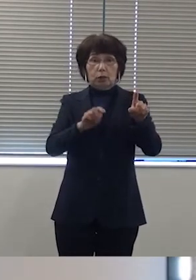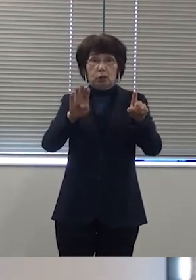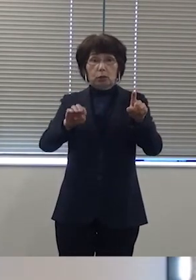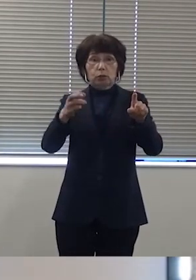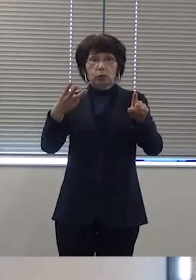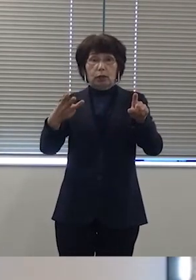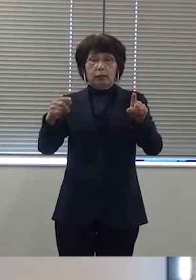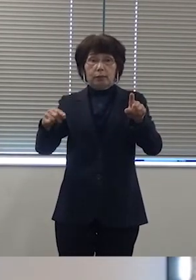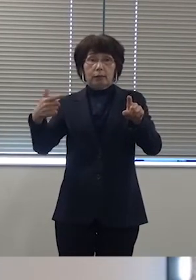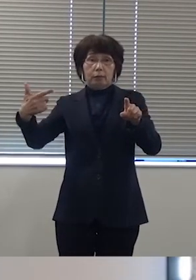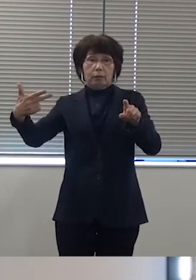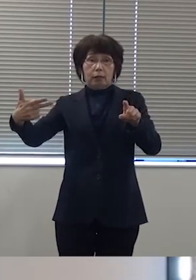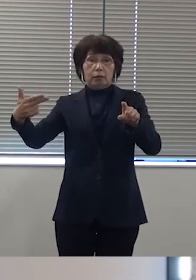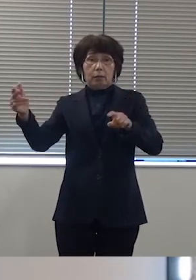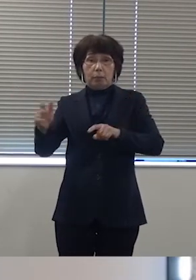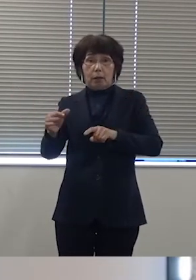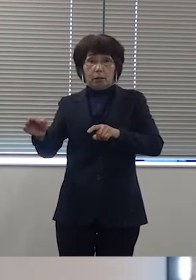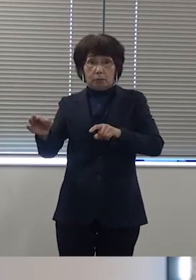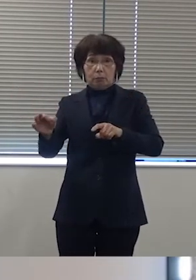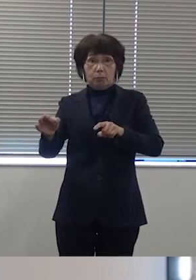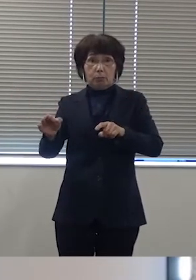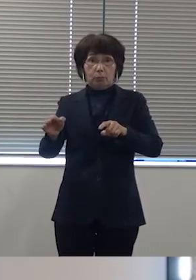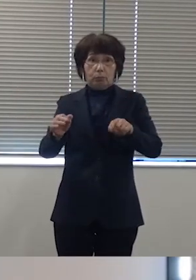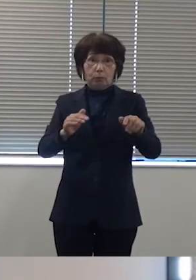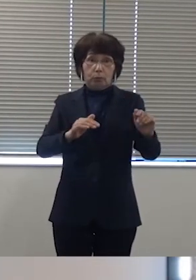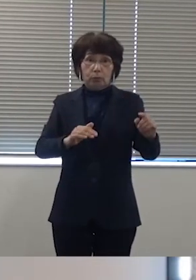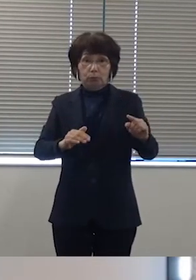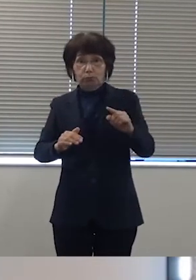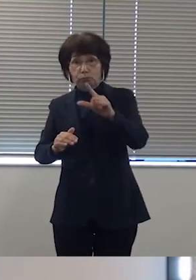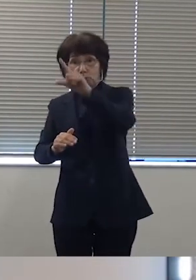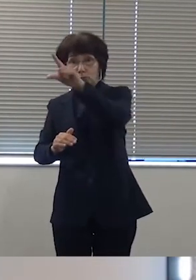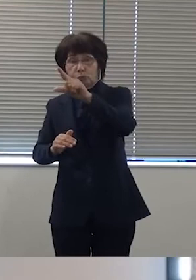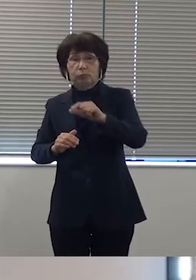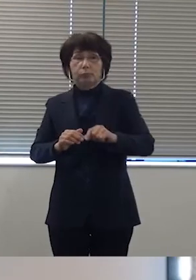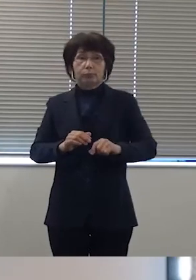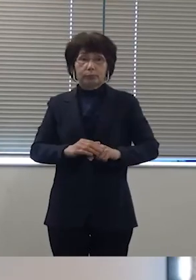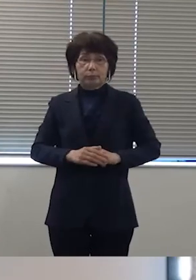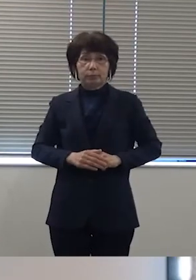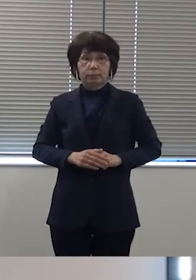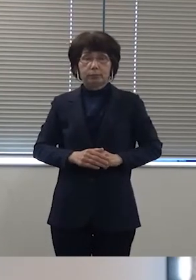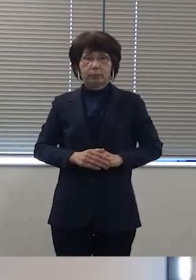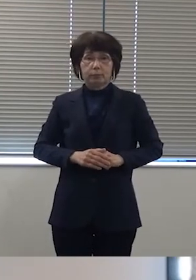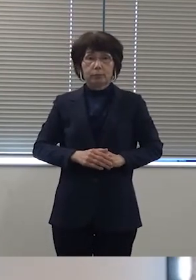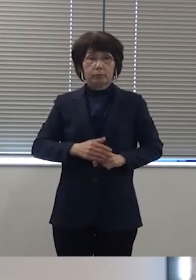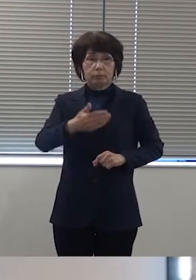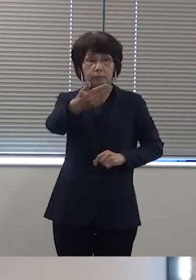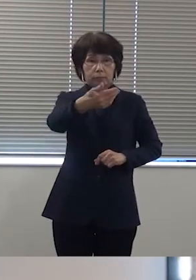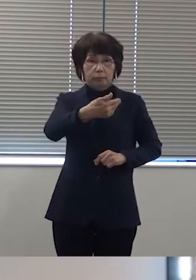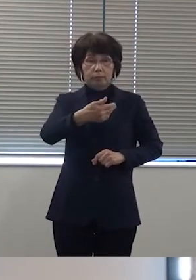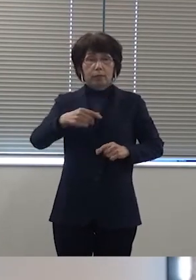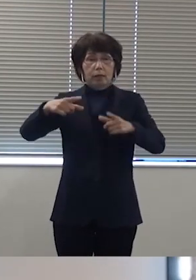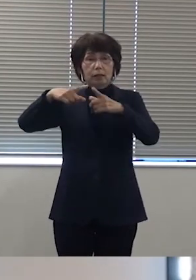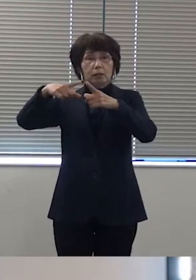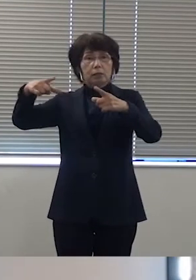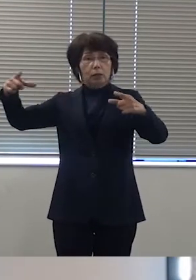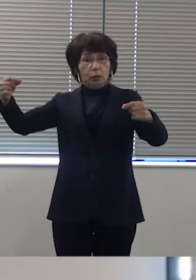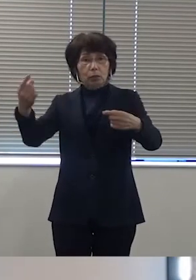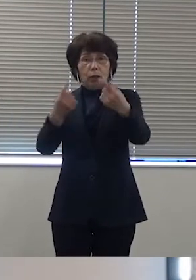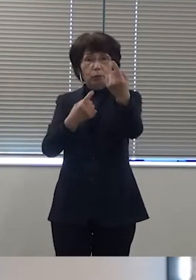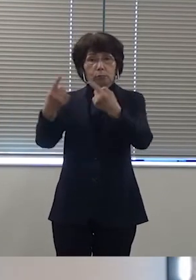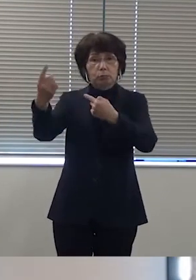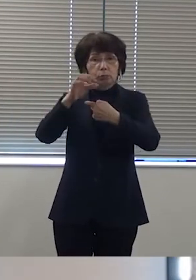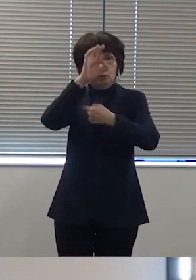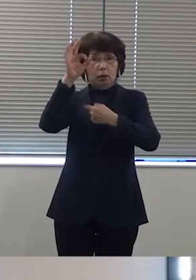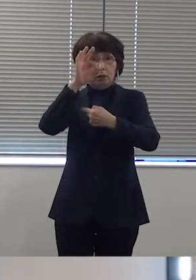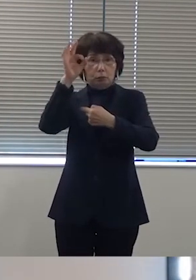来る観光客のうち、関東圏が占める割合がそれだけ増えたという数 字。そうですね、やはり今まではあの入